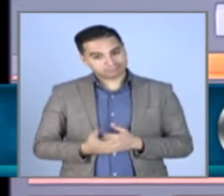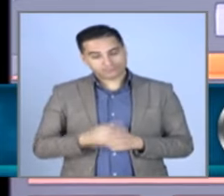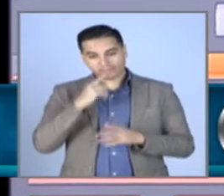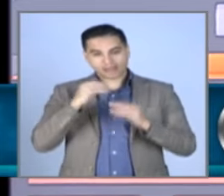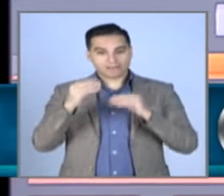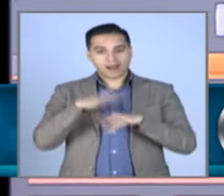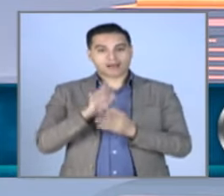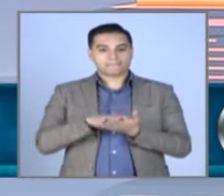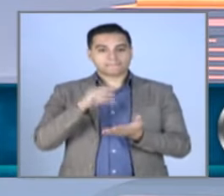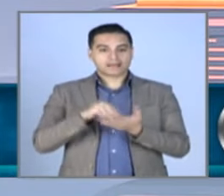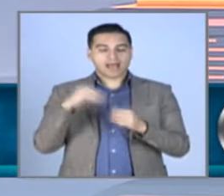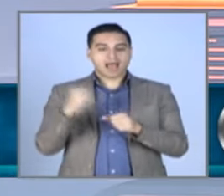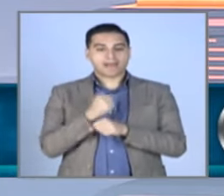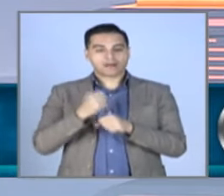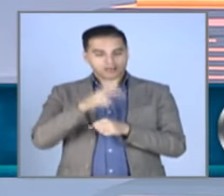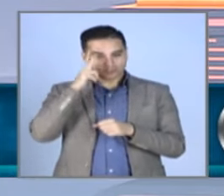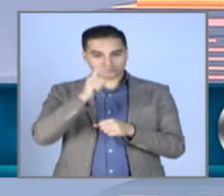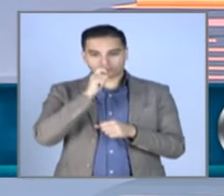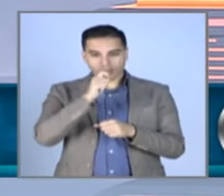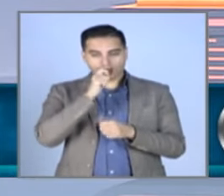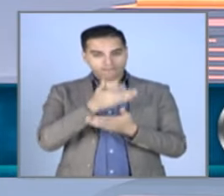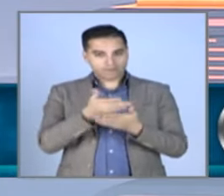بيتكلم عن بداية عمله في الصحافة